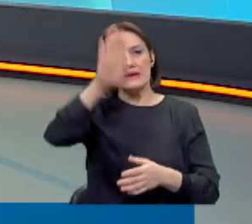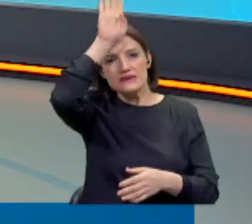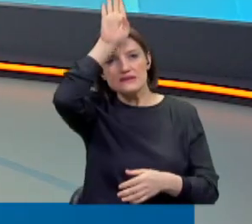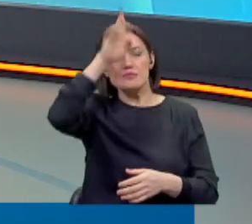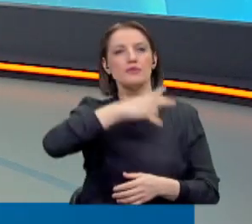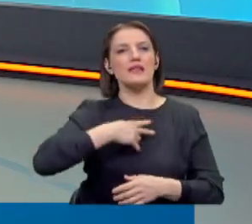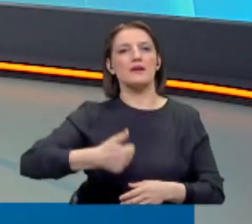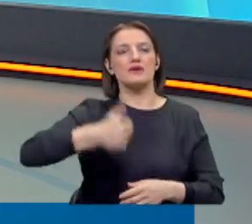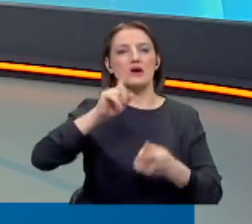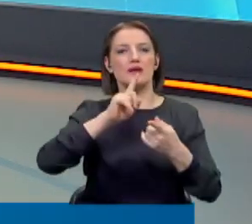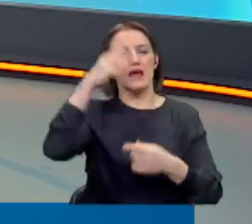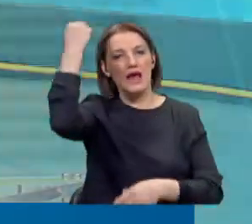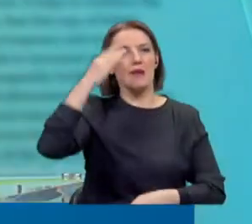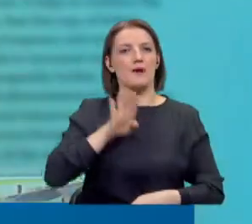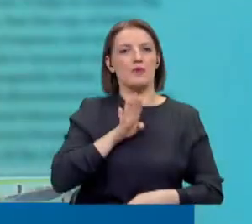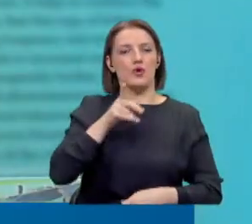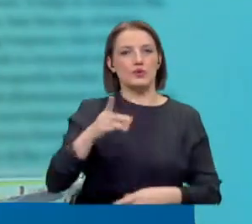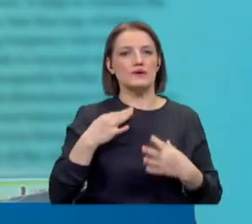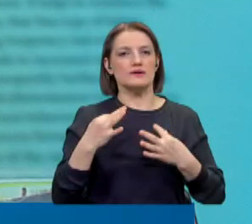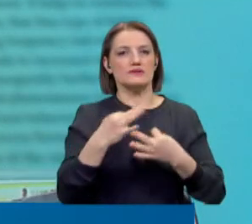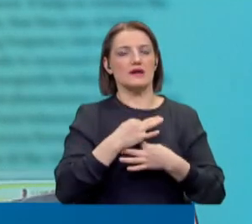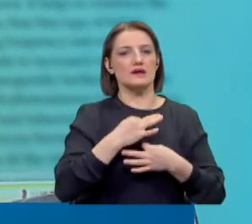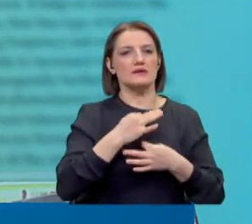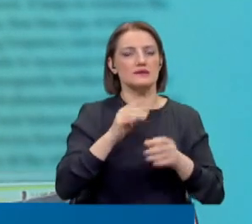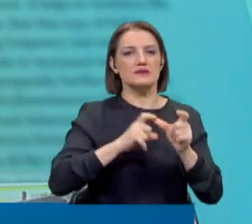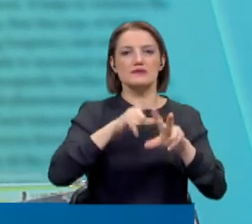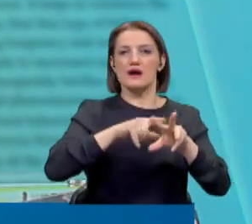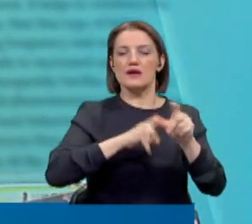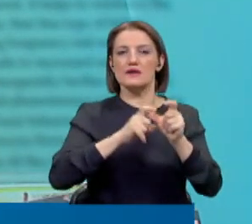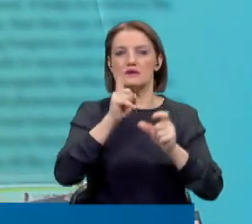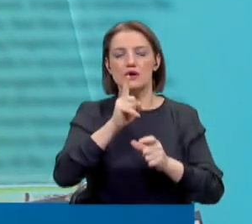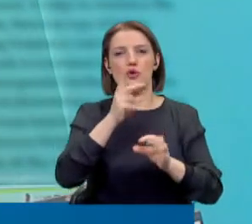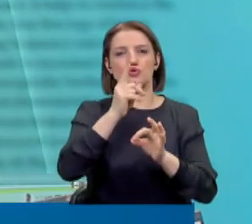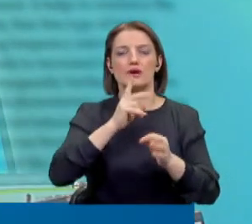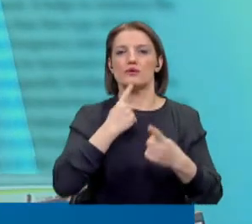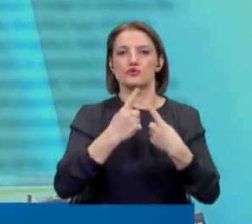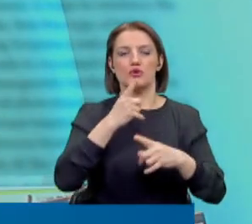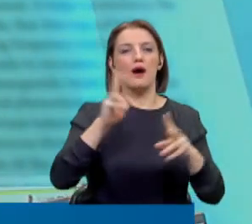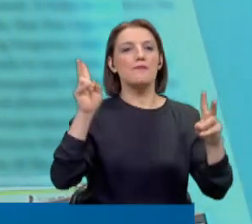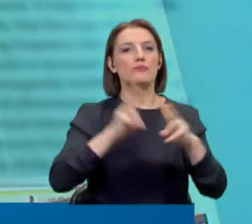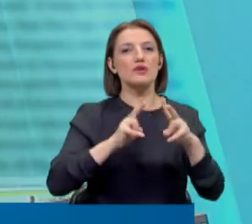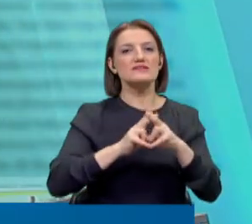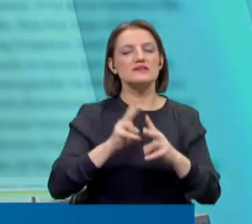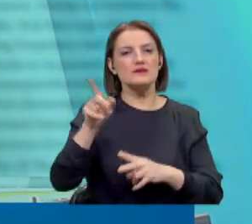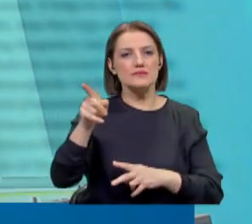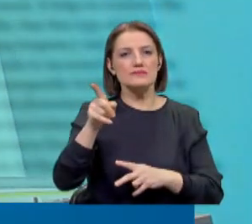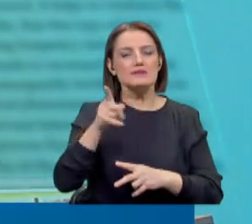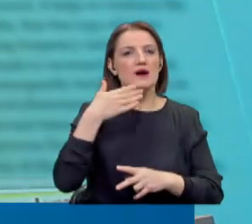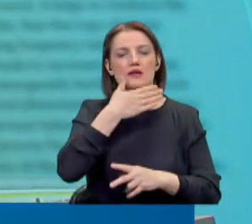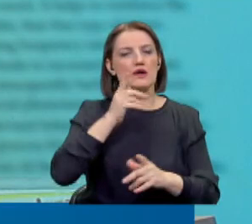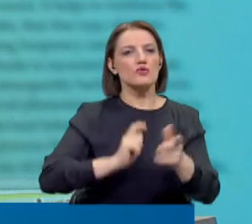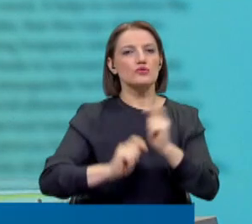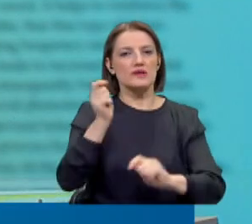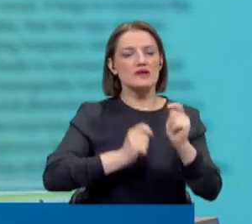İstanbul belediye başkanı Ekrem İmamoğlu saygı Öztürk'e konuştu polisin imkânlarını kullanacak kadar gözleri dönmüş